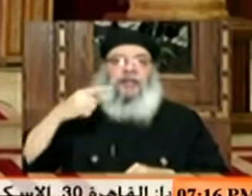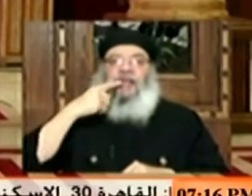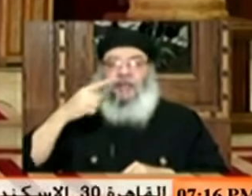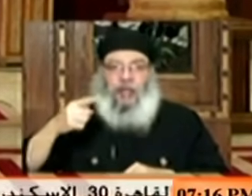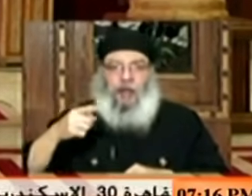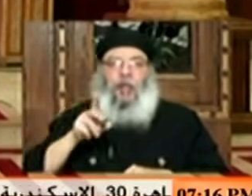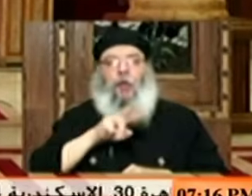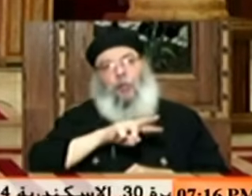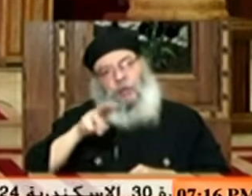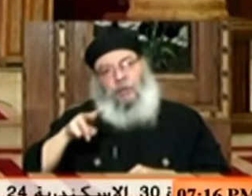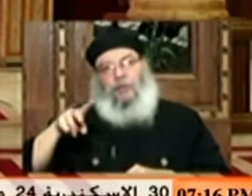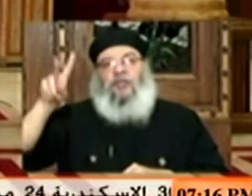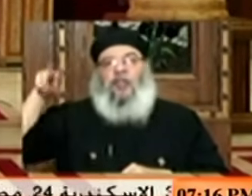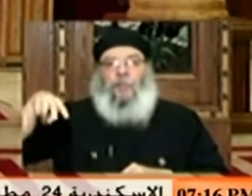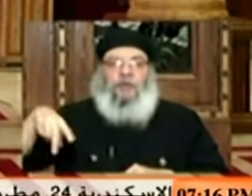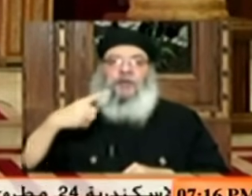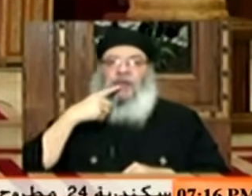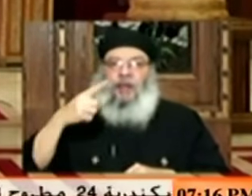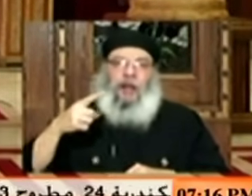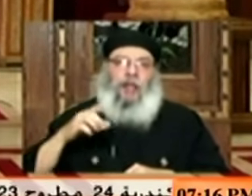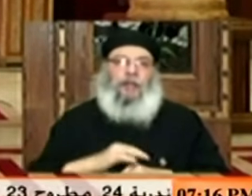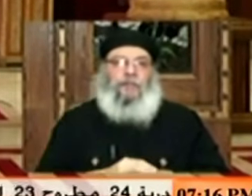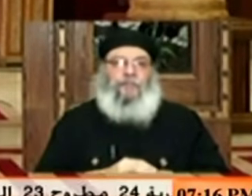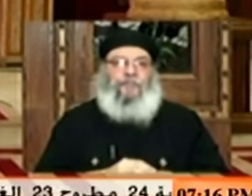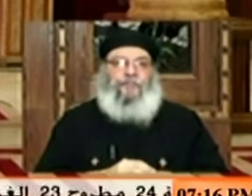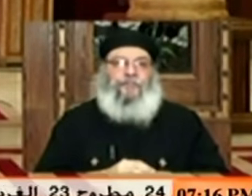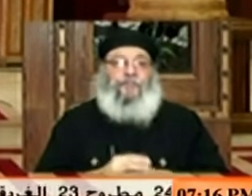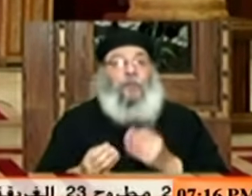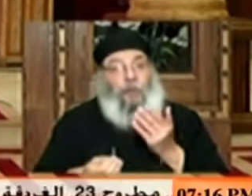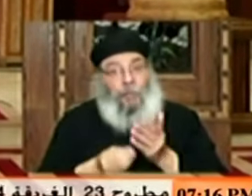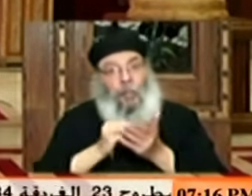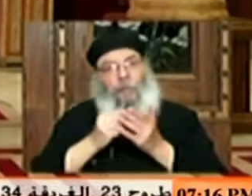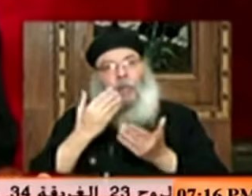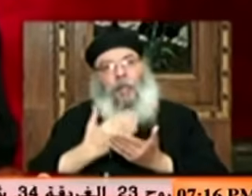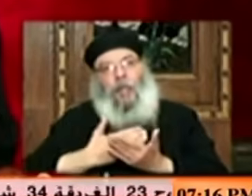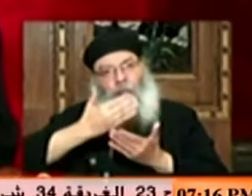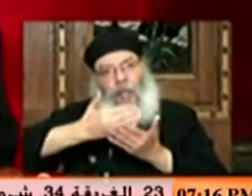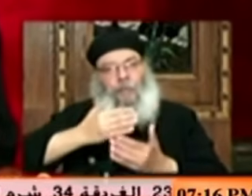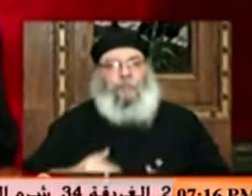لها 18 سنه وابتدى